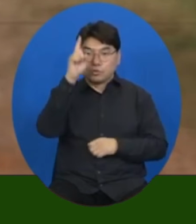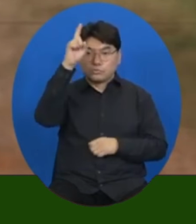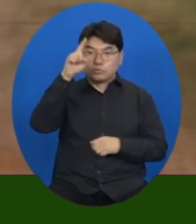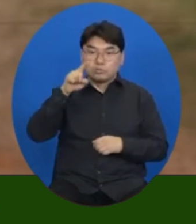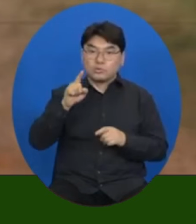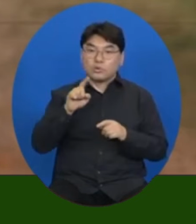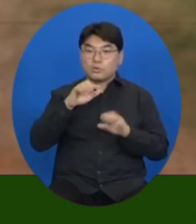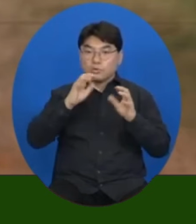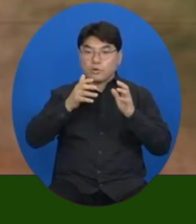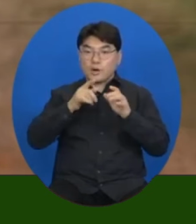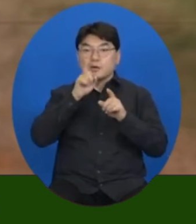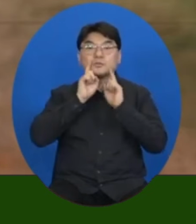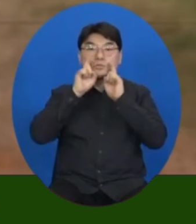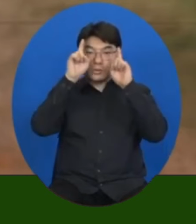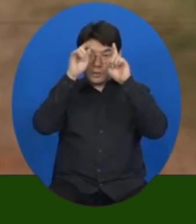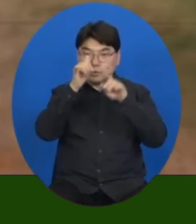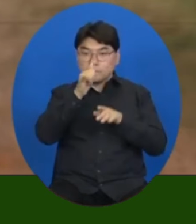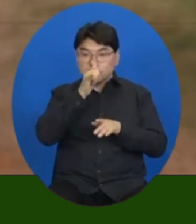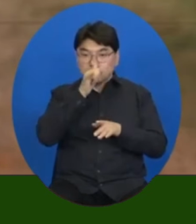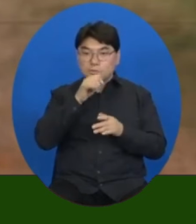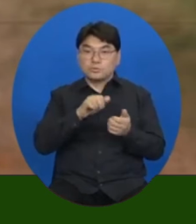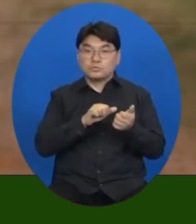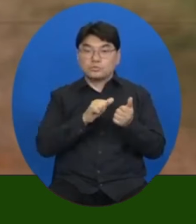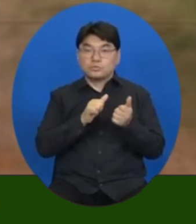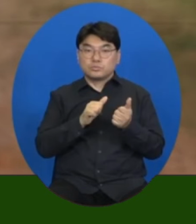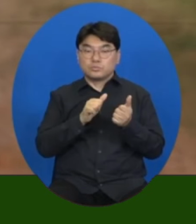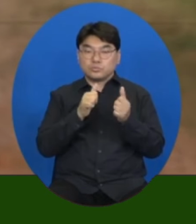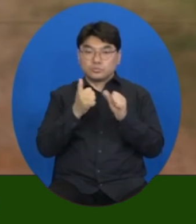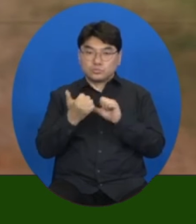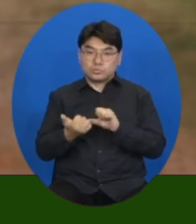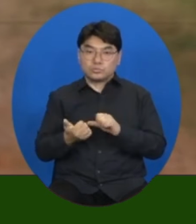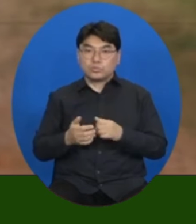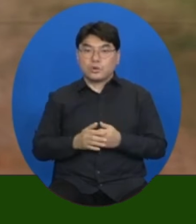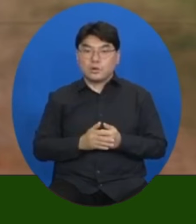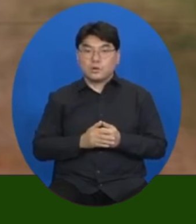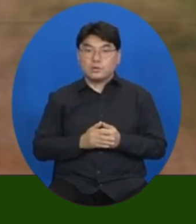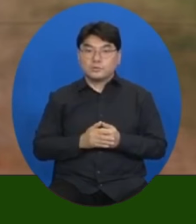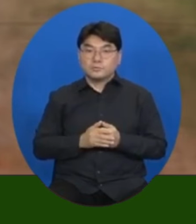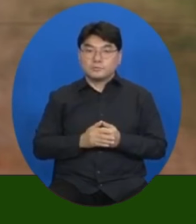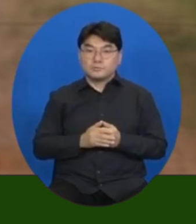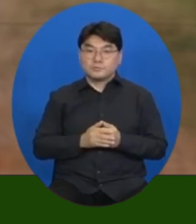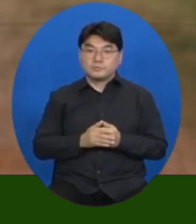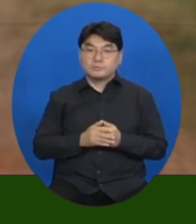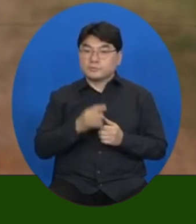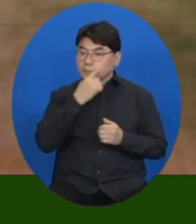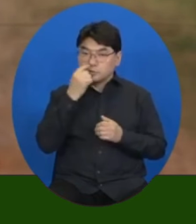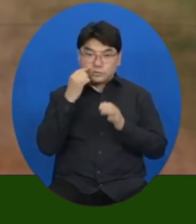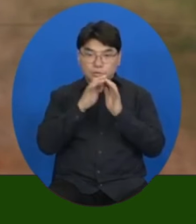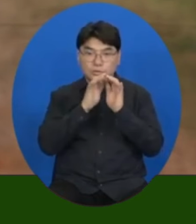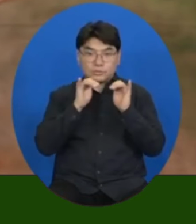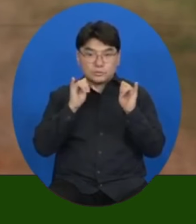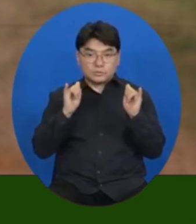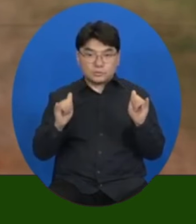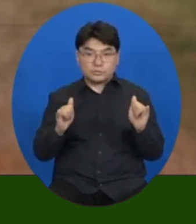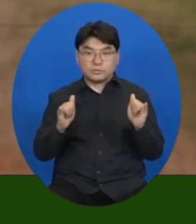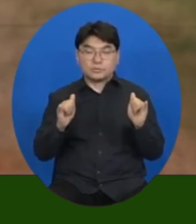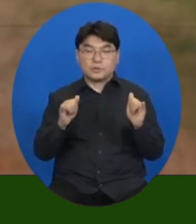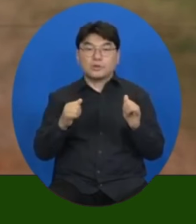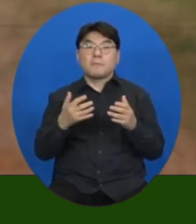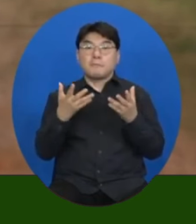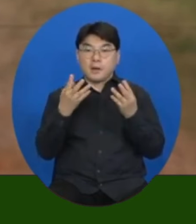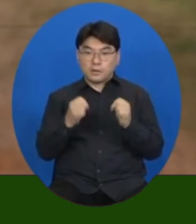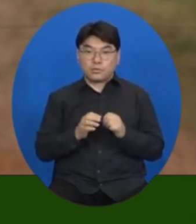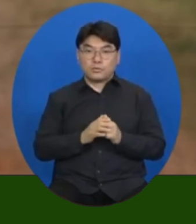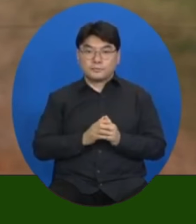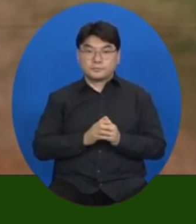있음을 죽음 이후에 보고 살아 돌아온 이들도 증언들이 수두룩하고 그 수천 수만 명의